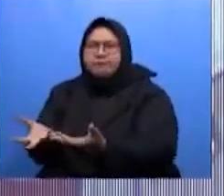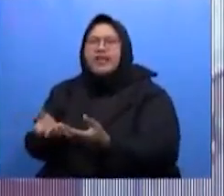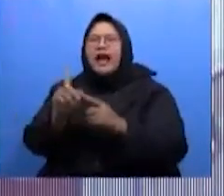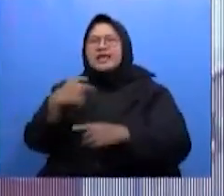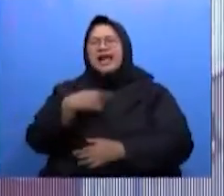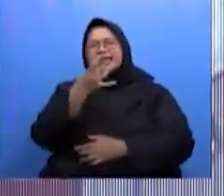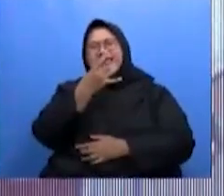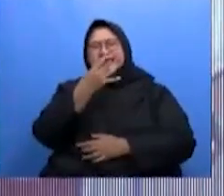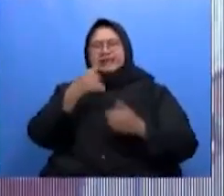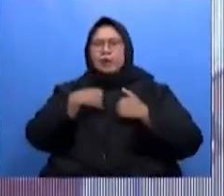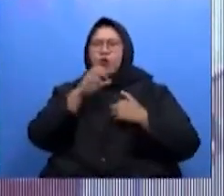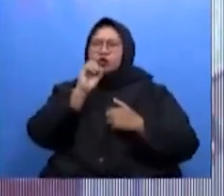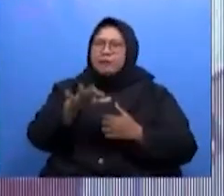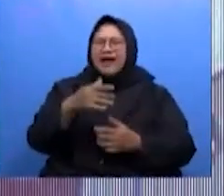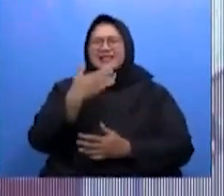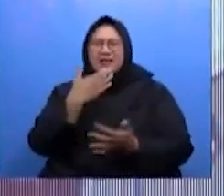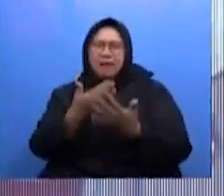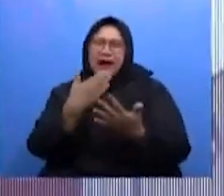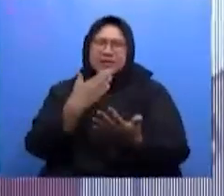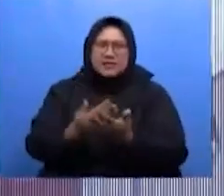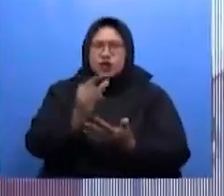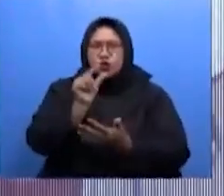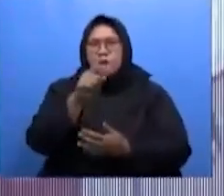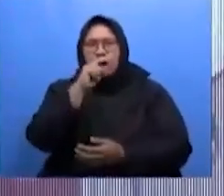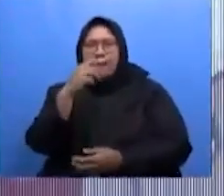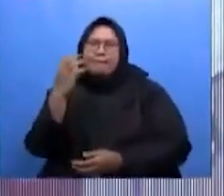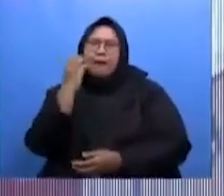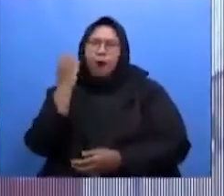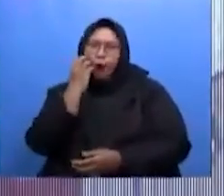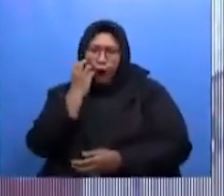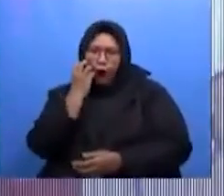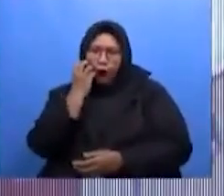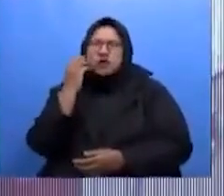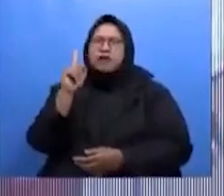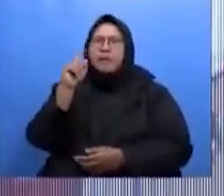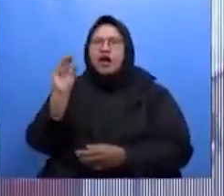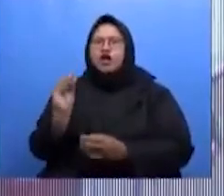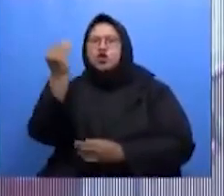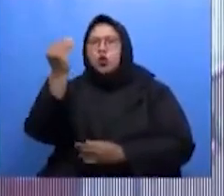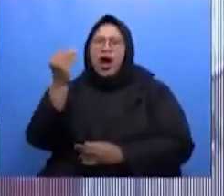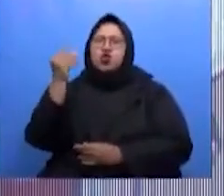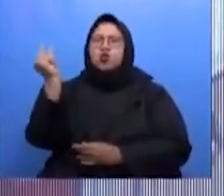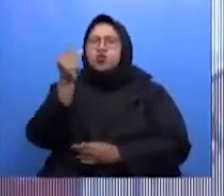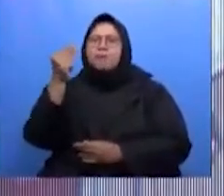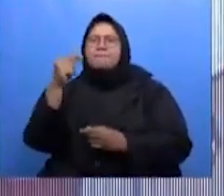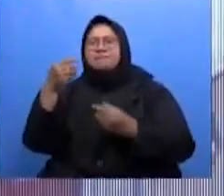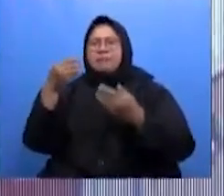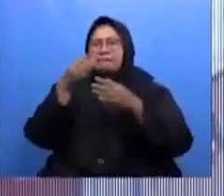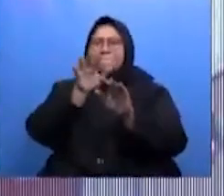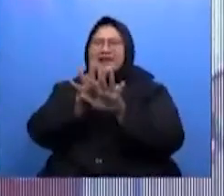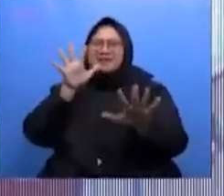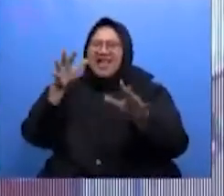izinkan Kami mengucapkan terima kasih kepada Bapak Prabowo Subianto sebagai ketua umum partai Gerindra yang terus